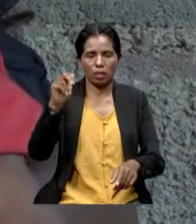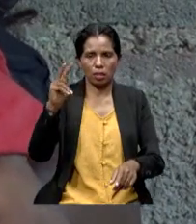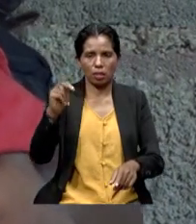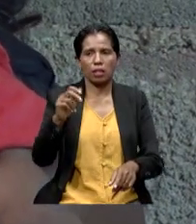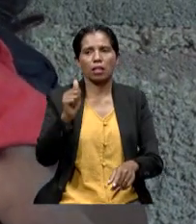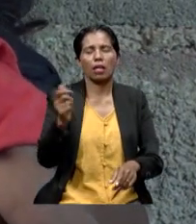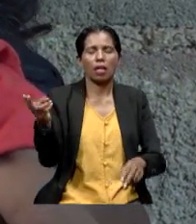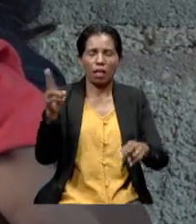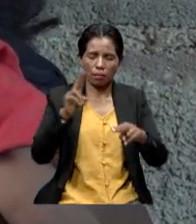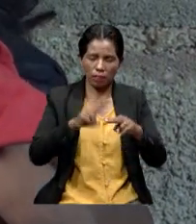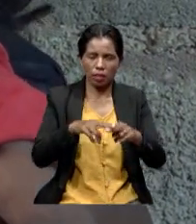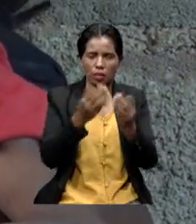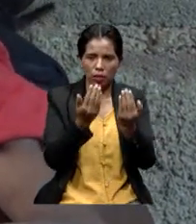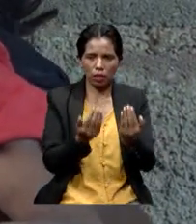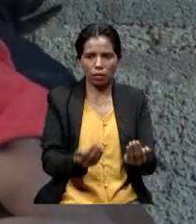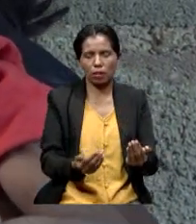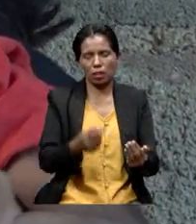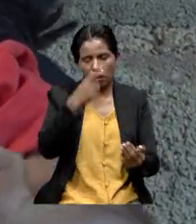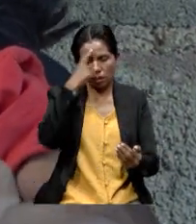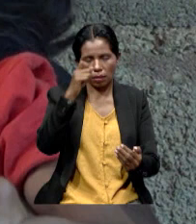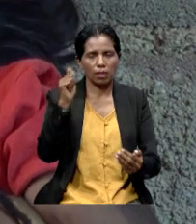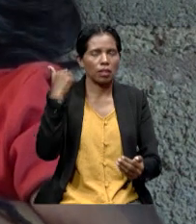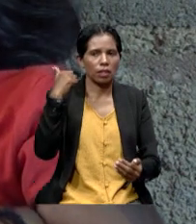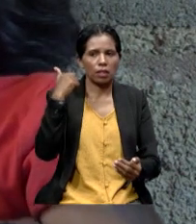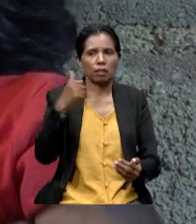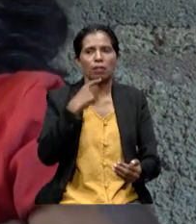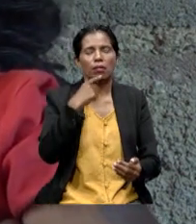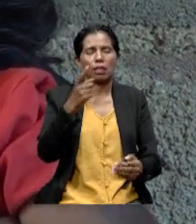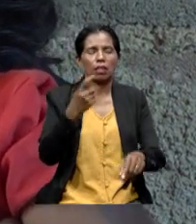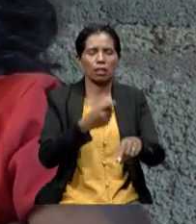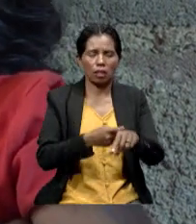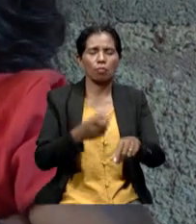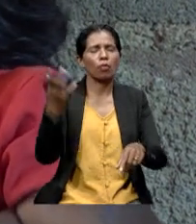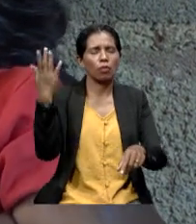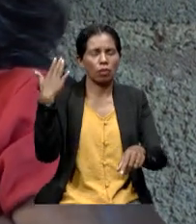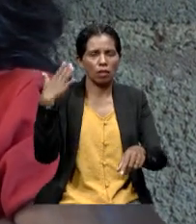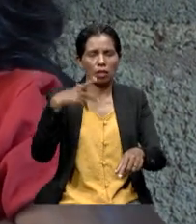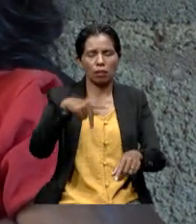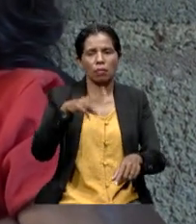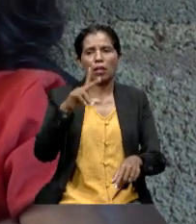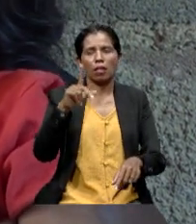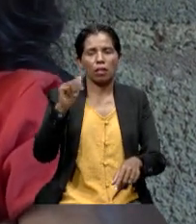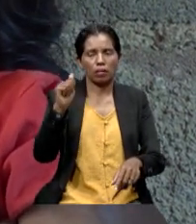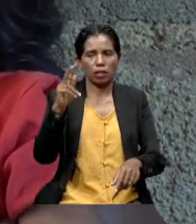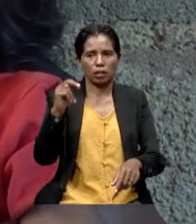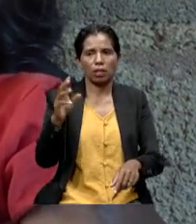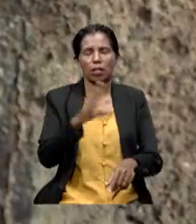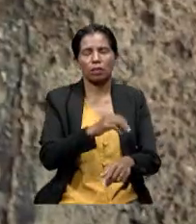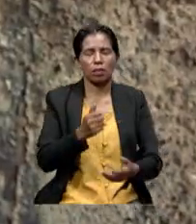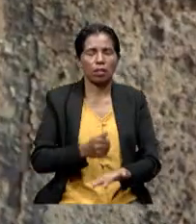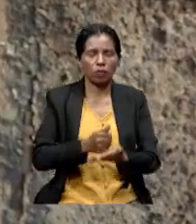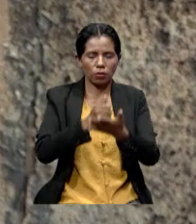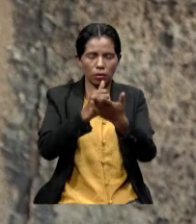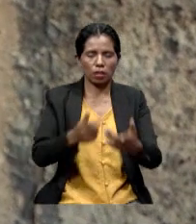aumenta grave, tia Antonia nia konta iha momento ne ba Paulina Laconta atau Salva ni